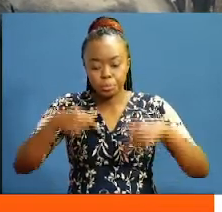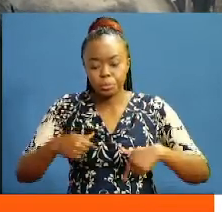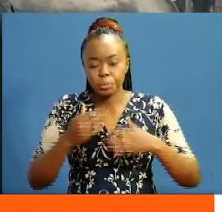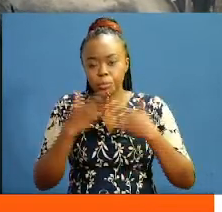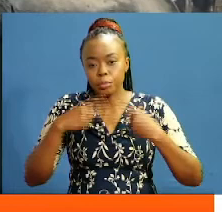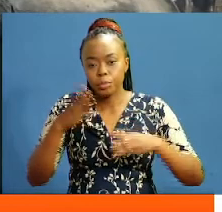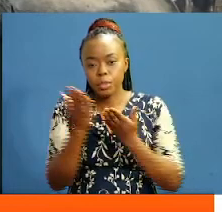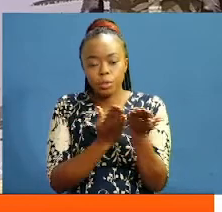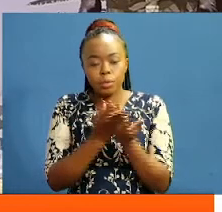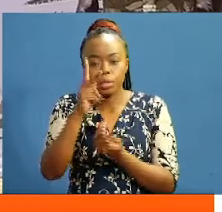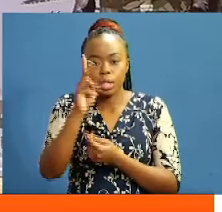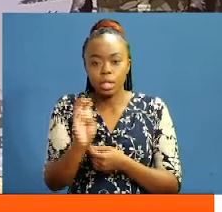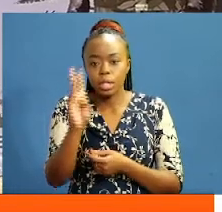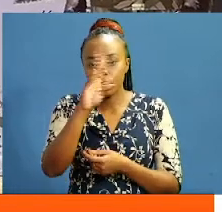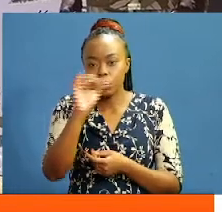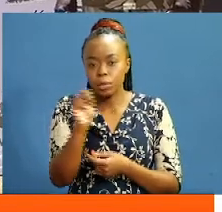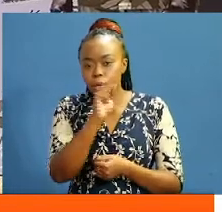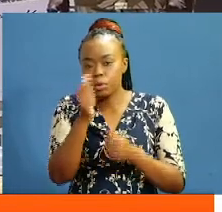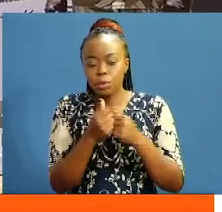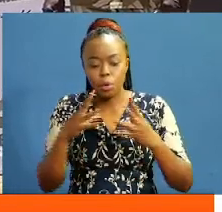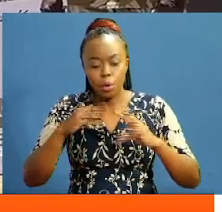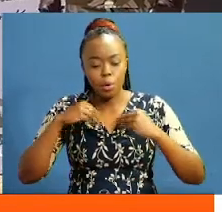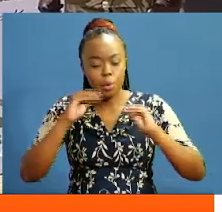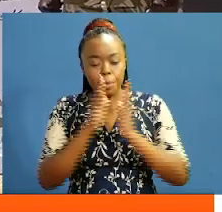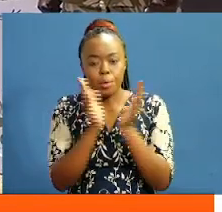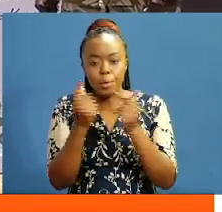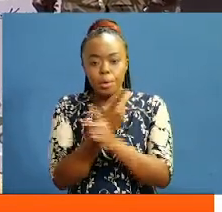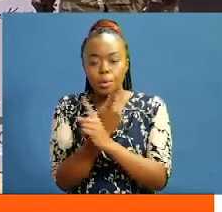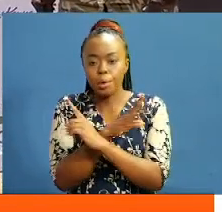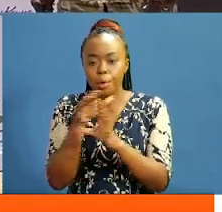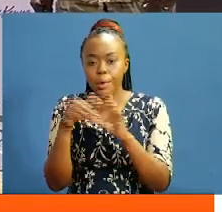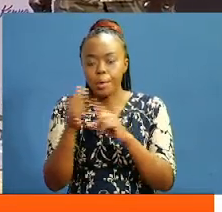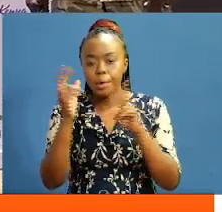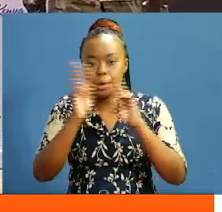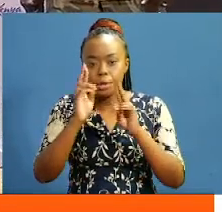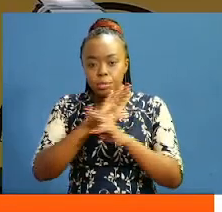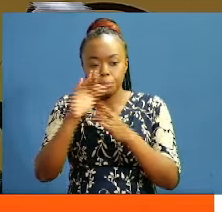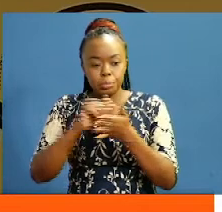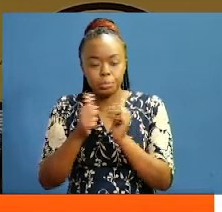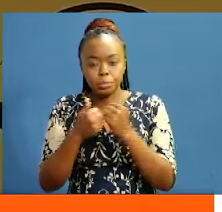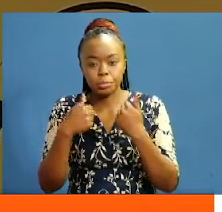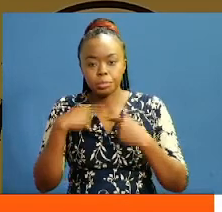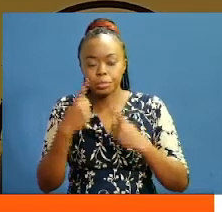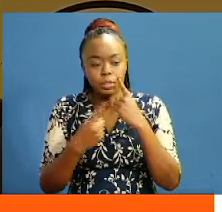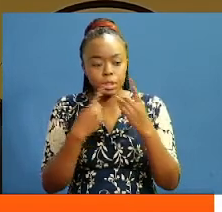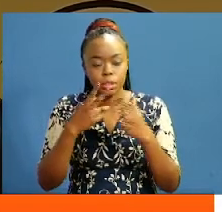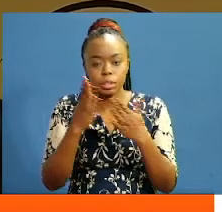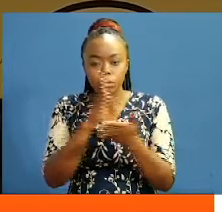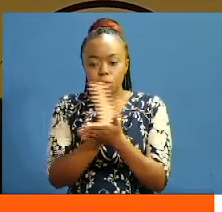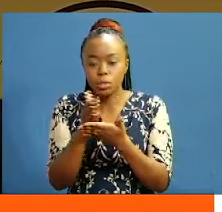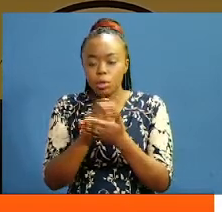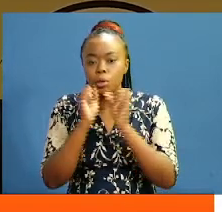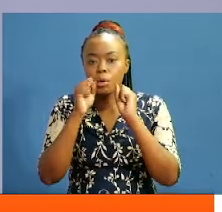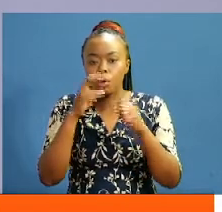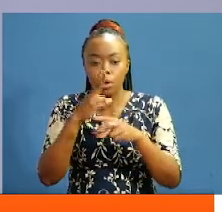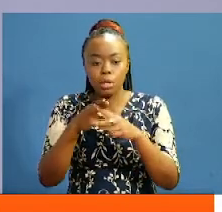huduma ya wanyamapori ya Kenya KWS ilipokea wafadhili tofauti katika matayarisho ya hafla hiyo, ambao walitoa mchango wao ili